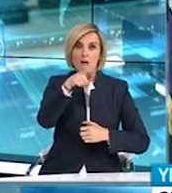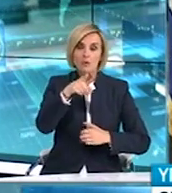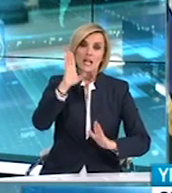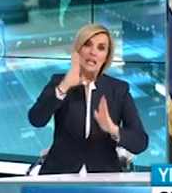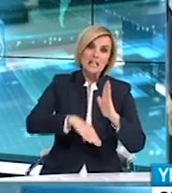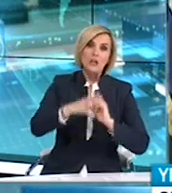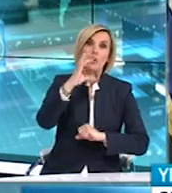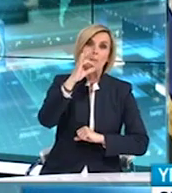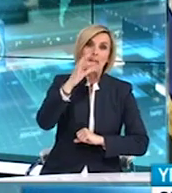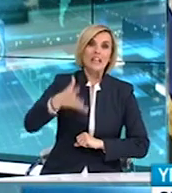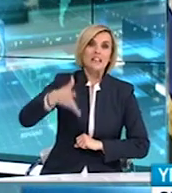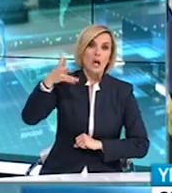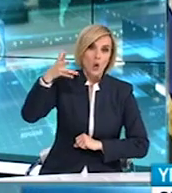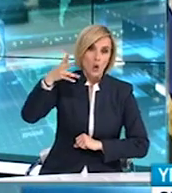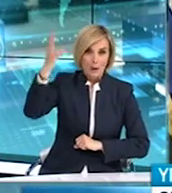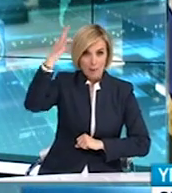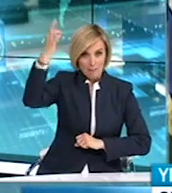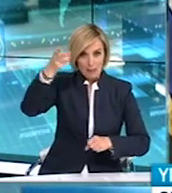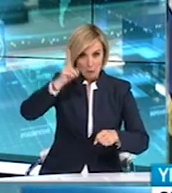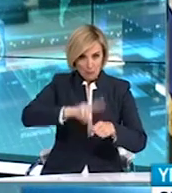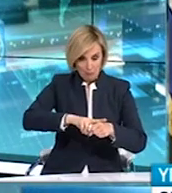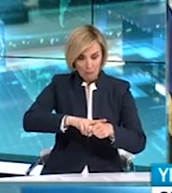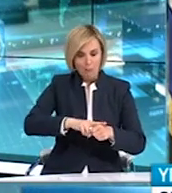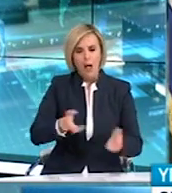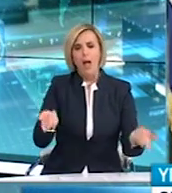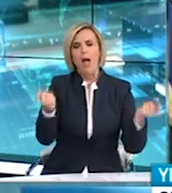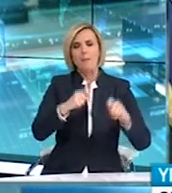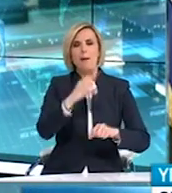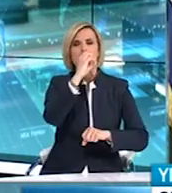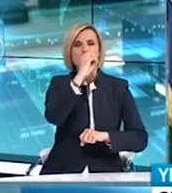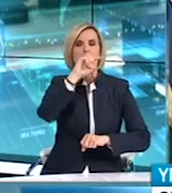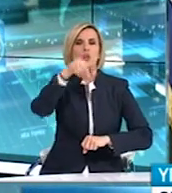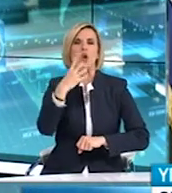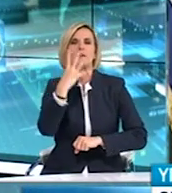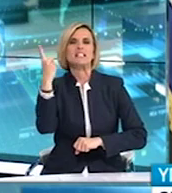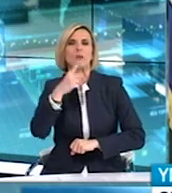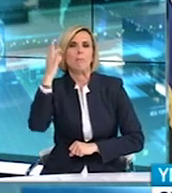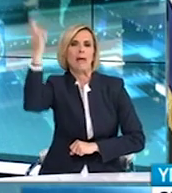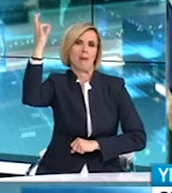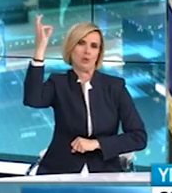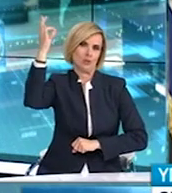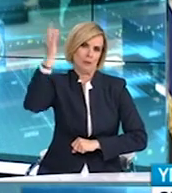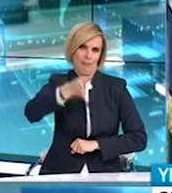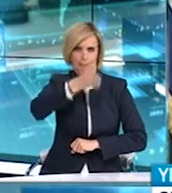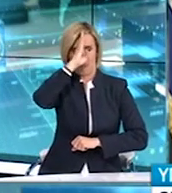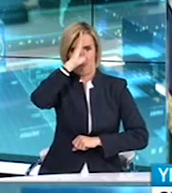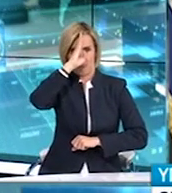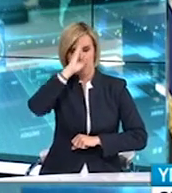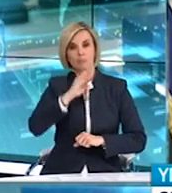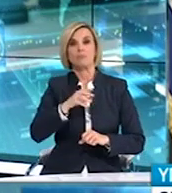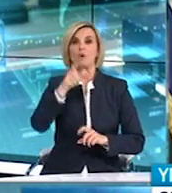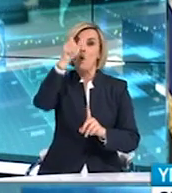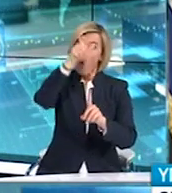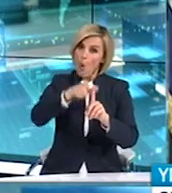κάτι είναι 0,4% με βάση τα διεθνή δεδομένα. Ένα άτομο που θα μπορούσε κάλλιστα να παρακολουθεί την υγεία